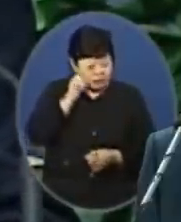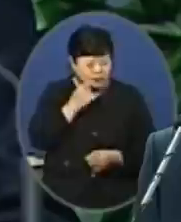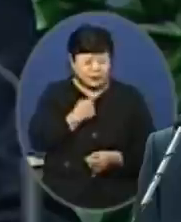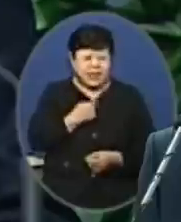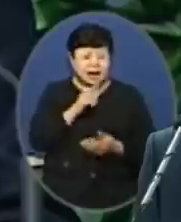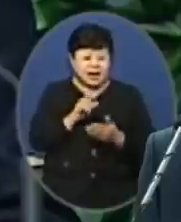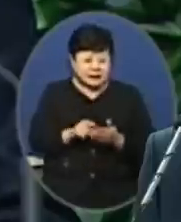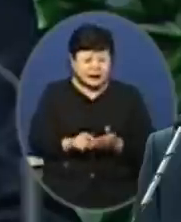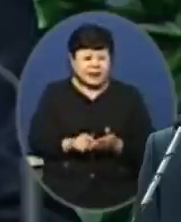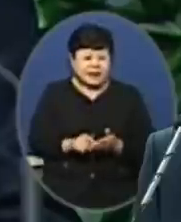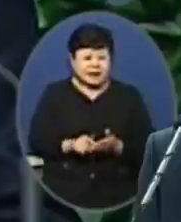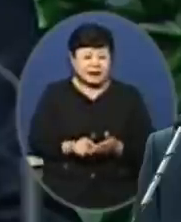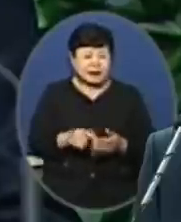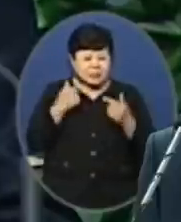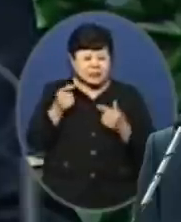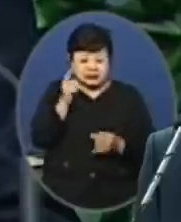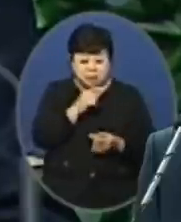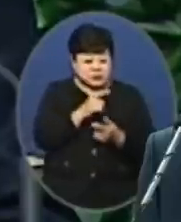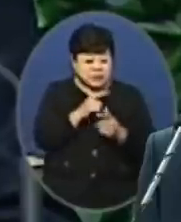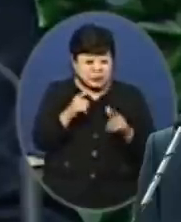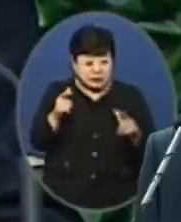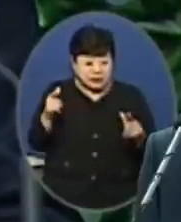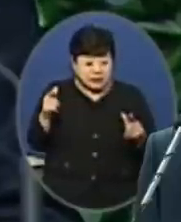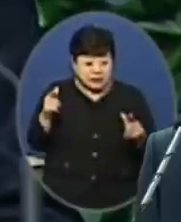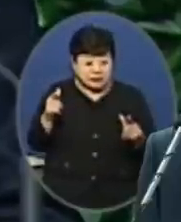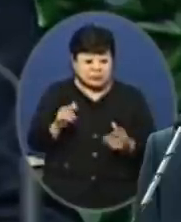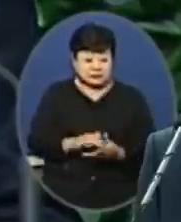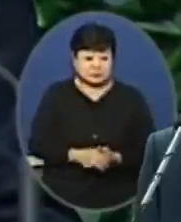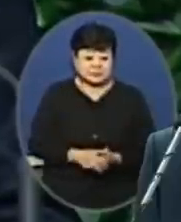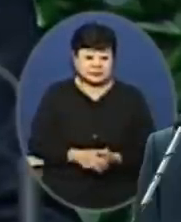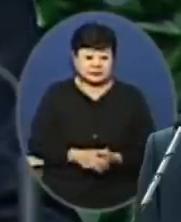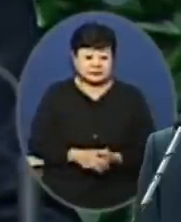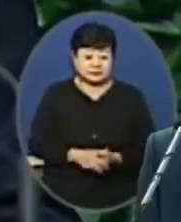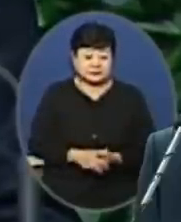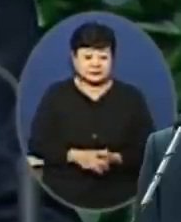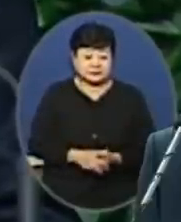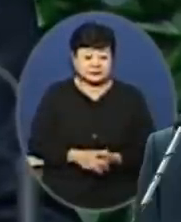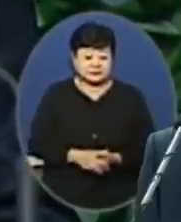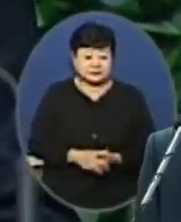환난이 우리에게 다가오는 건 반드시 나쁘지 않습니다.